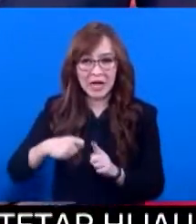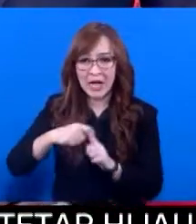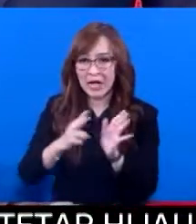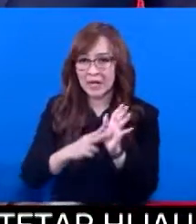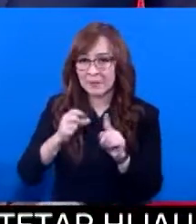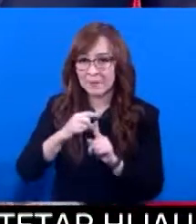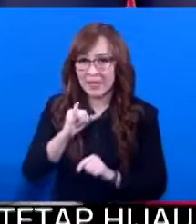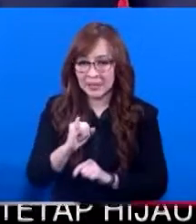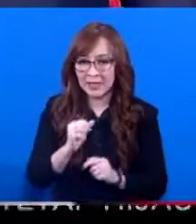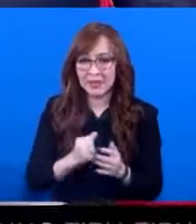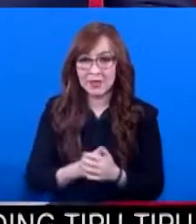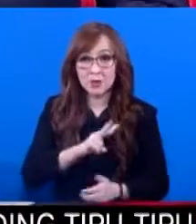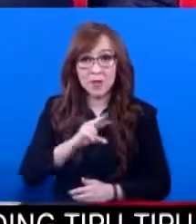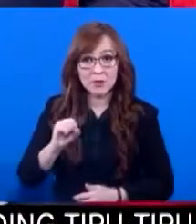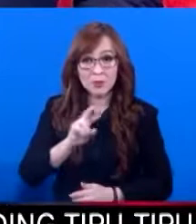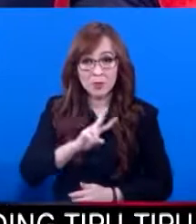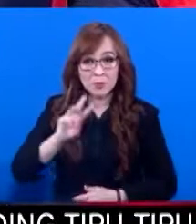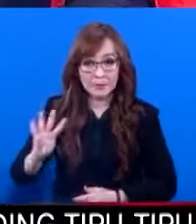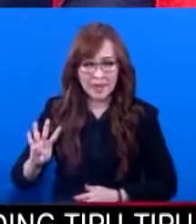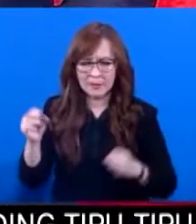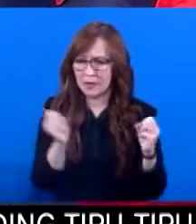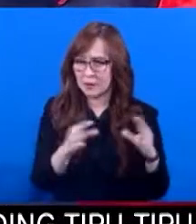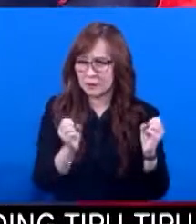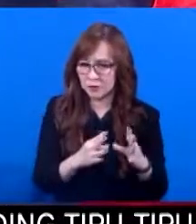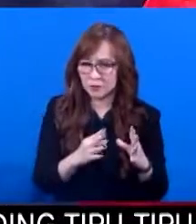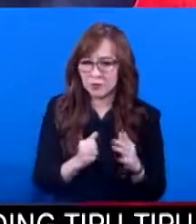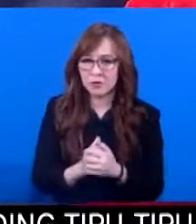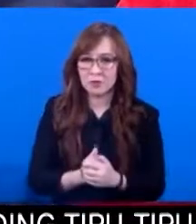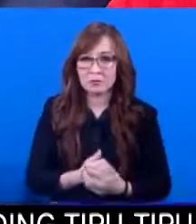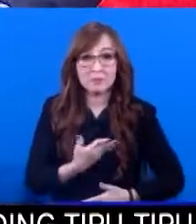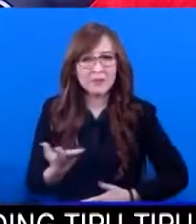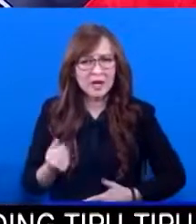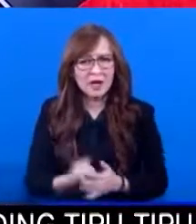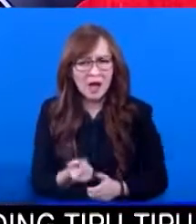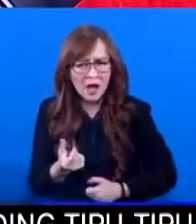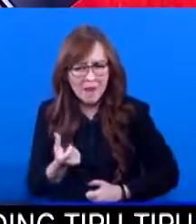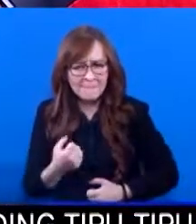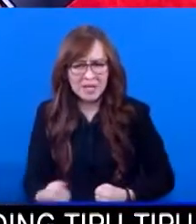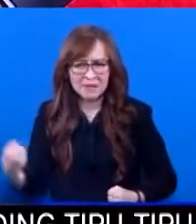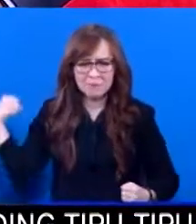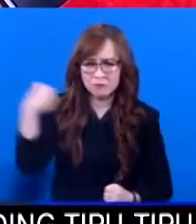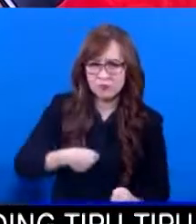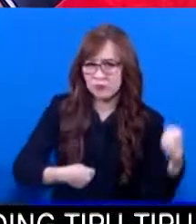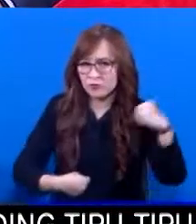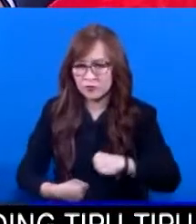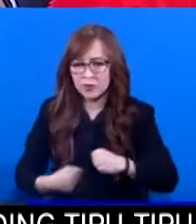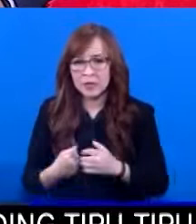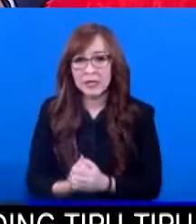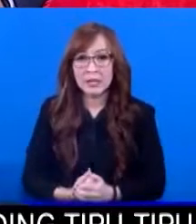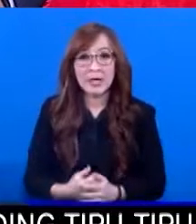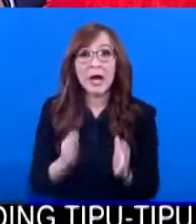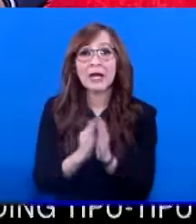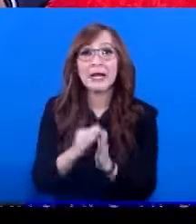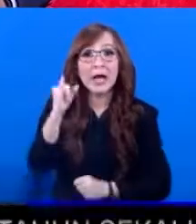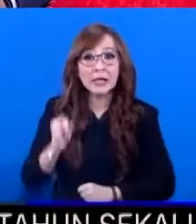periode 2021-2024 berubah ricuh. Para peserta nyaris terlibat baku hantam hingga membuat anggota kepolisian